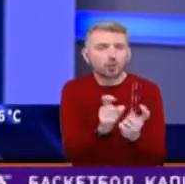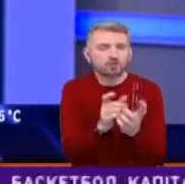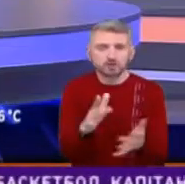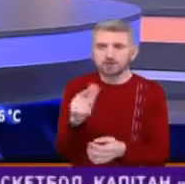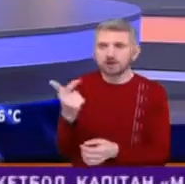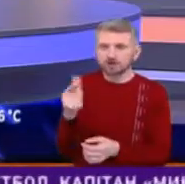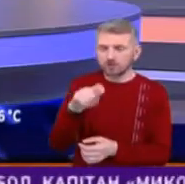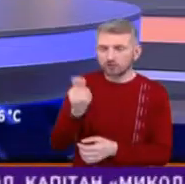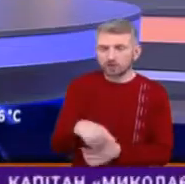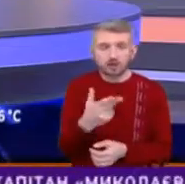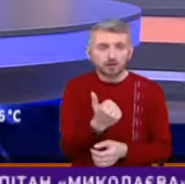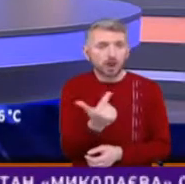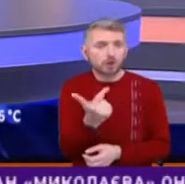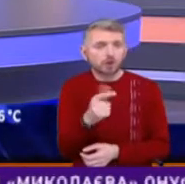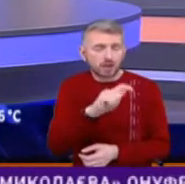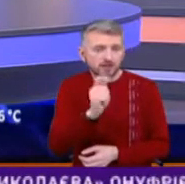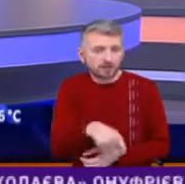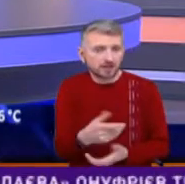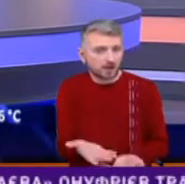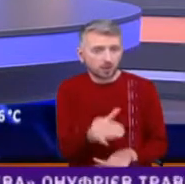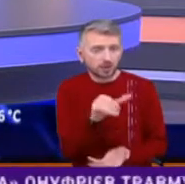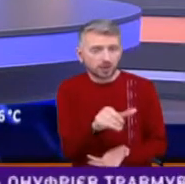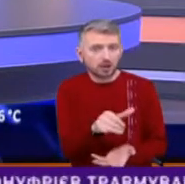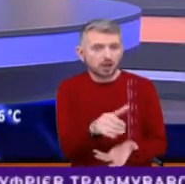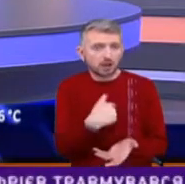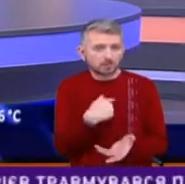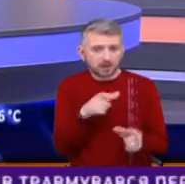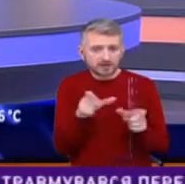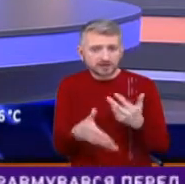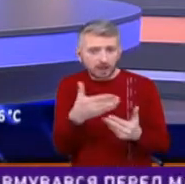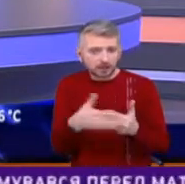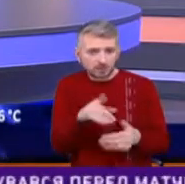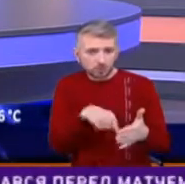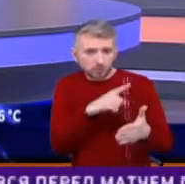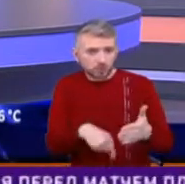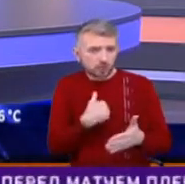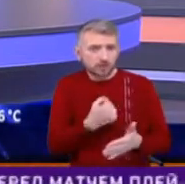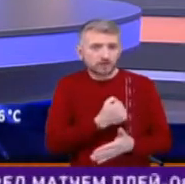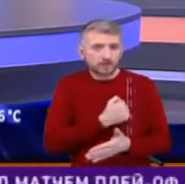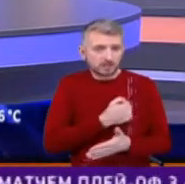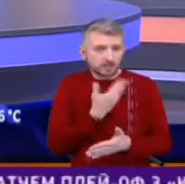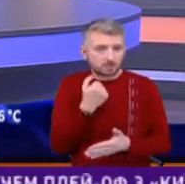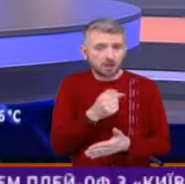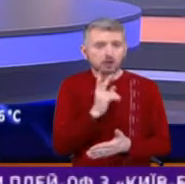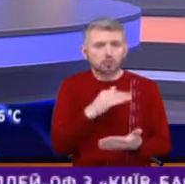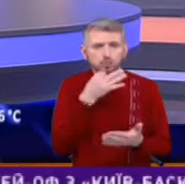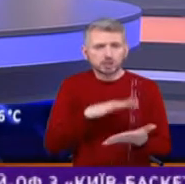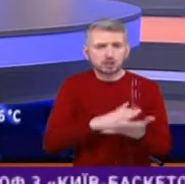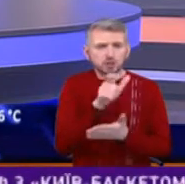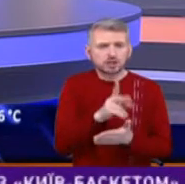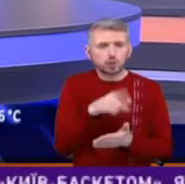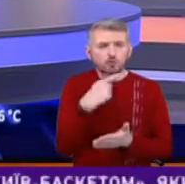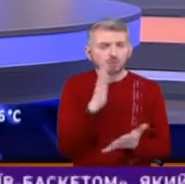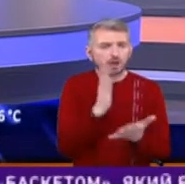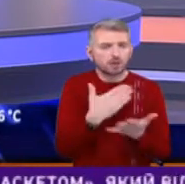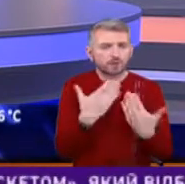наших війна там немає. У них громадянський конфлікт, у них громадянська війна. Знімайте з нас санкції, наших військ там немає. Тому будь-який політик, який говорить про прямі відносини